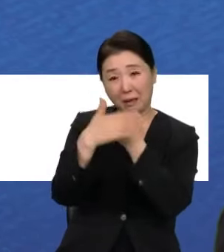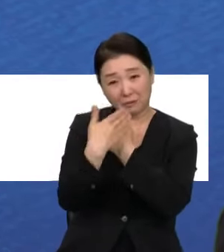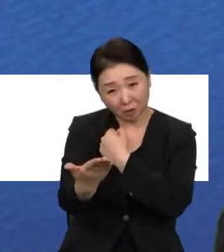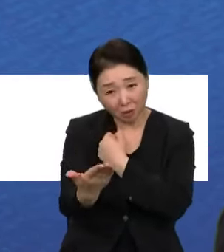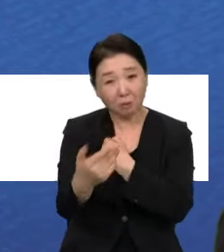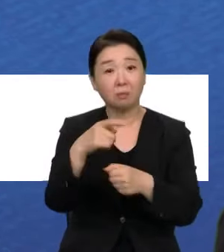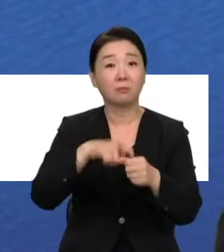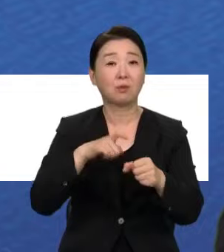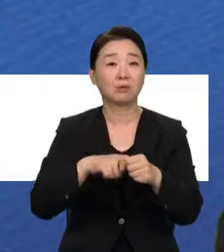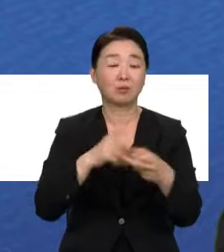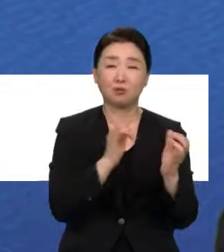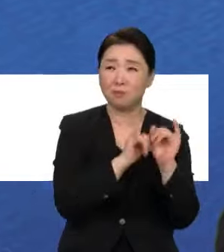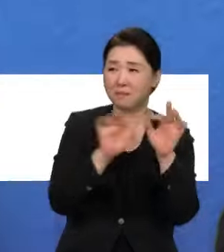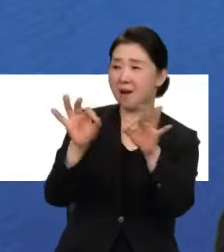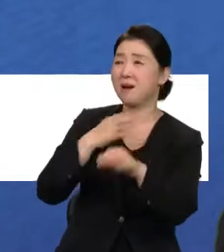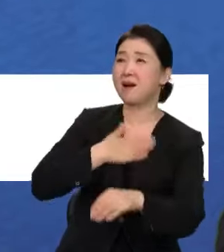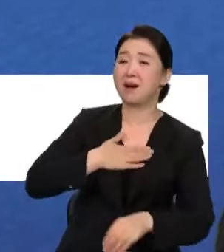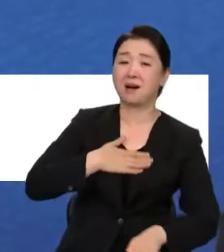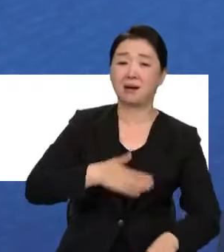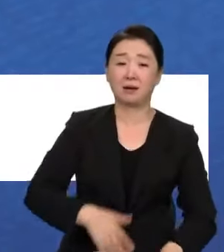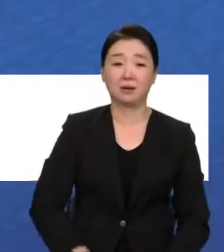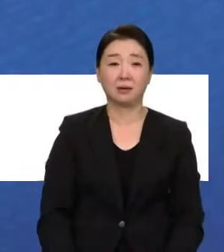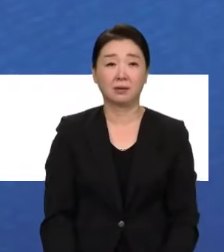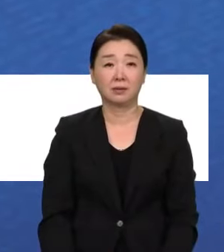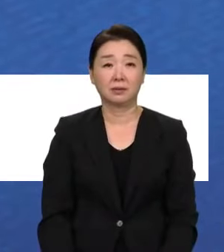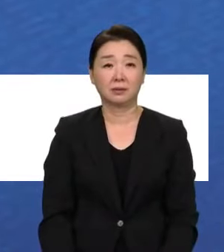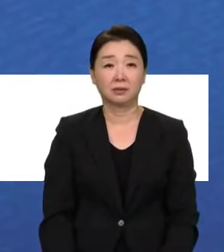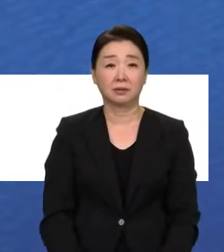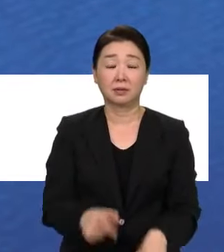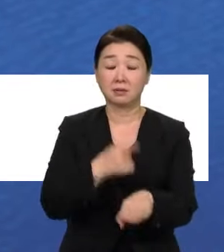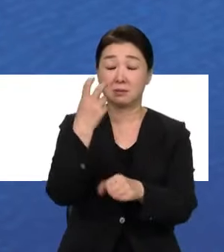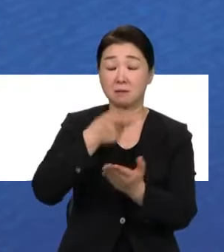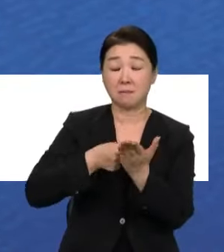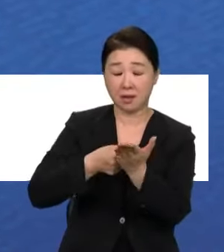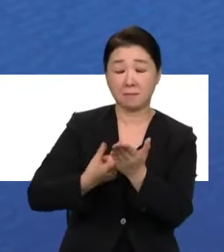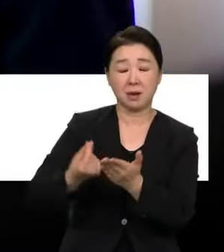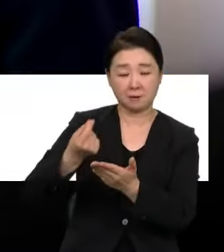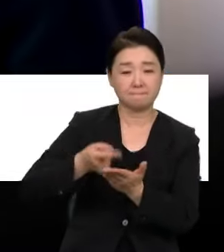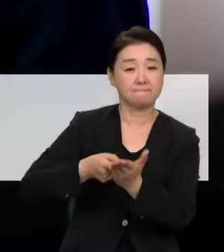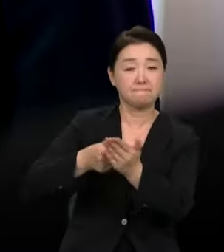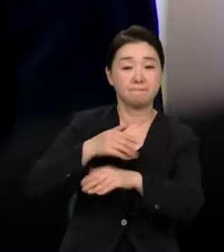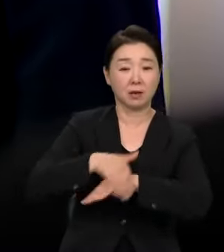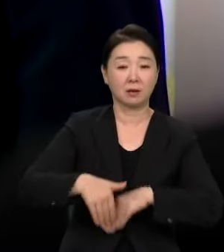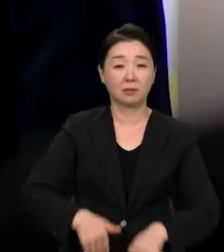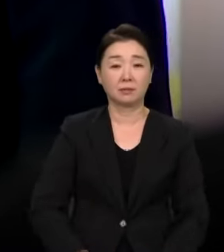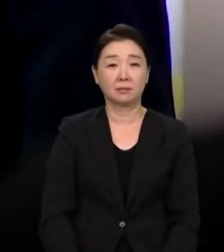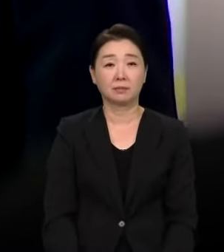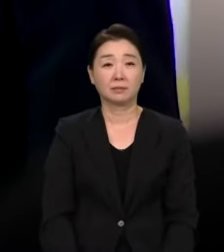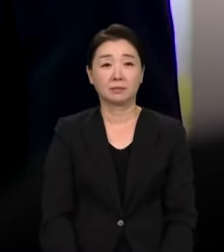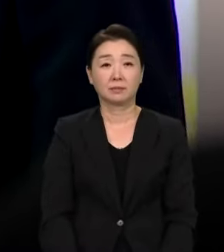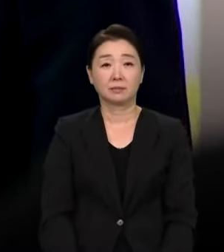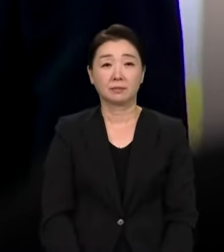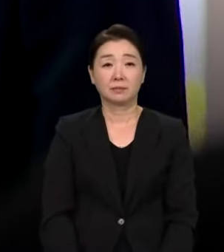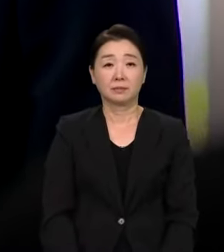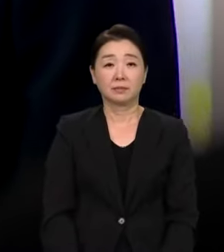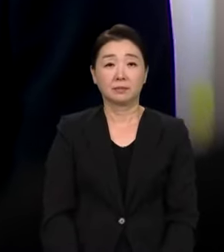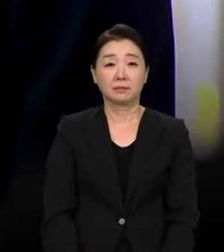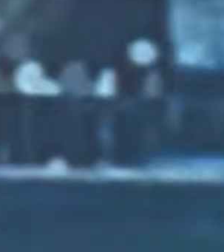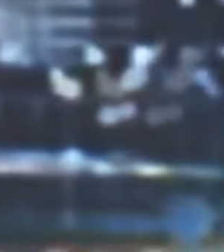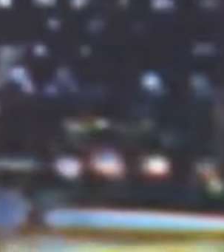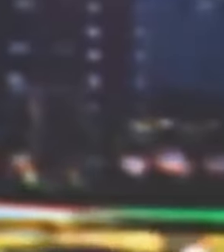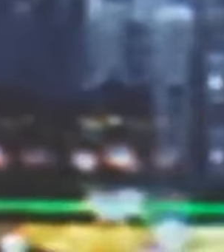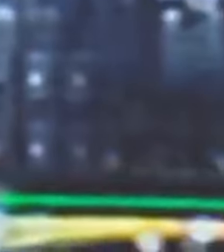것을 온 국민이 알고 있습니다 특검 처리를 서두르겠습니다 jtbc 강연입니다